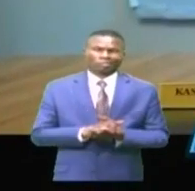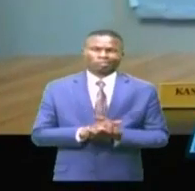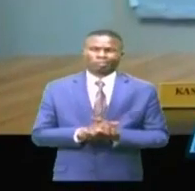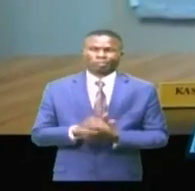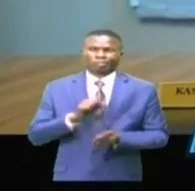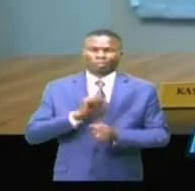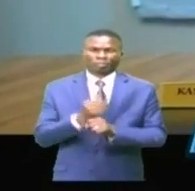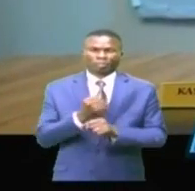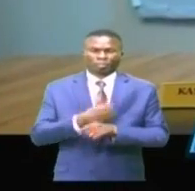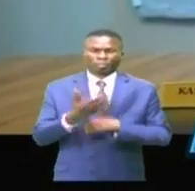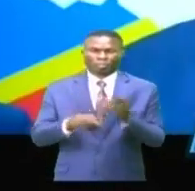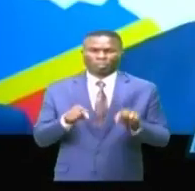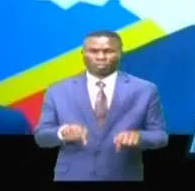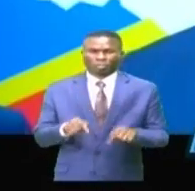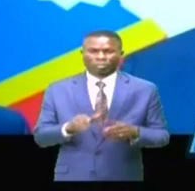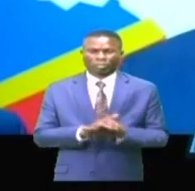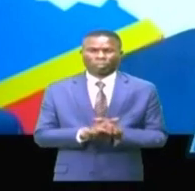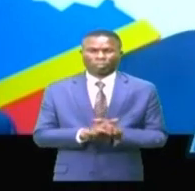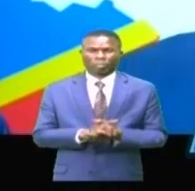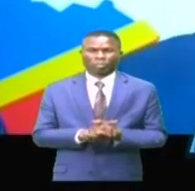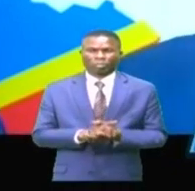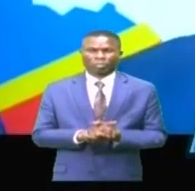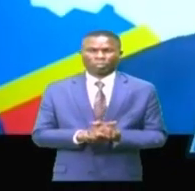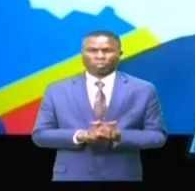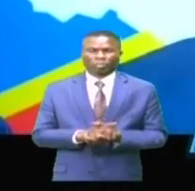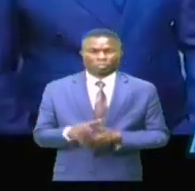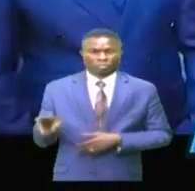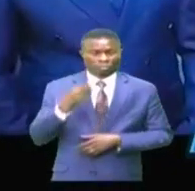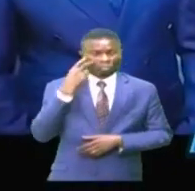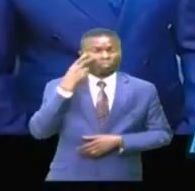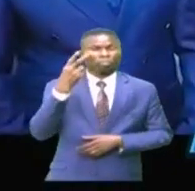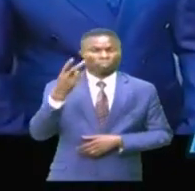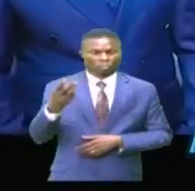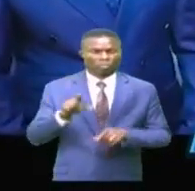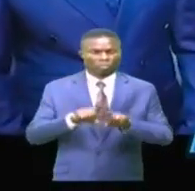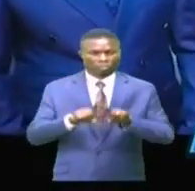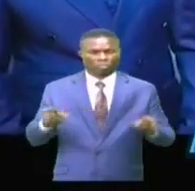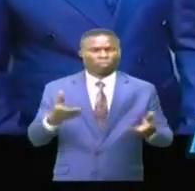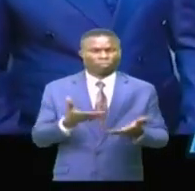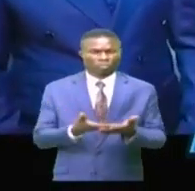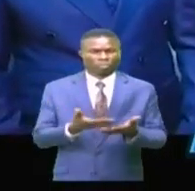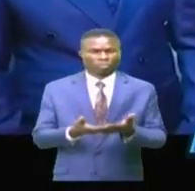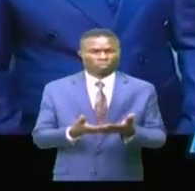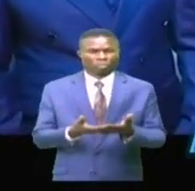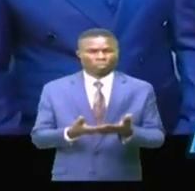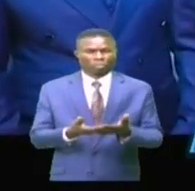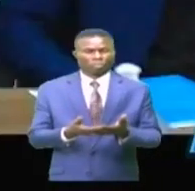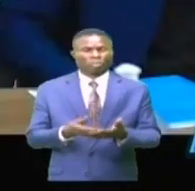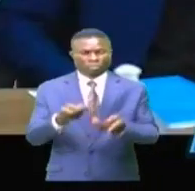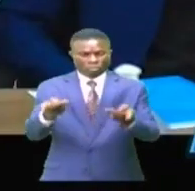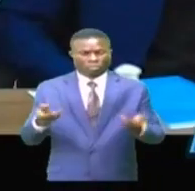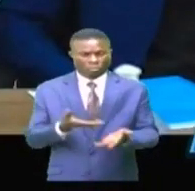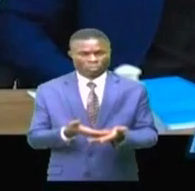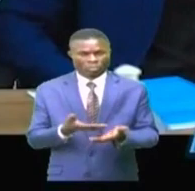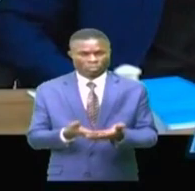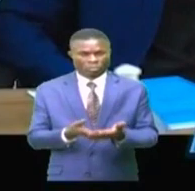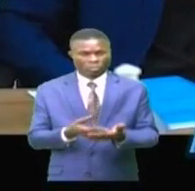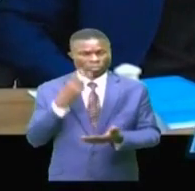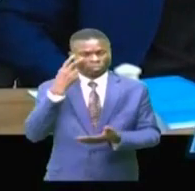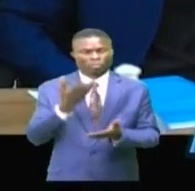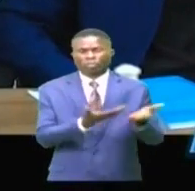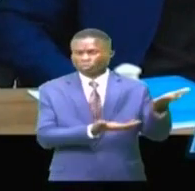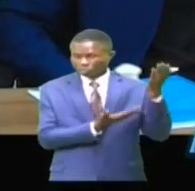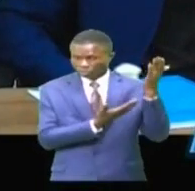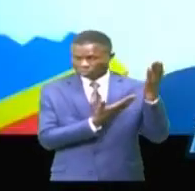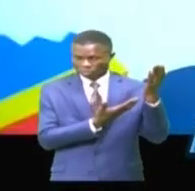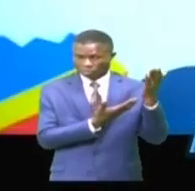sommes en train de faire si vous arrivez maintenant là vous allez voir déjà la différence de projets que nous avons sur place où vous voyez l'impact de